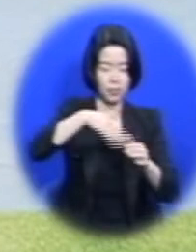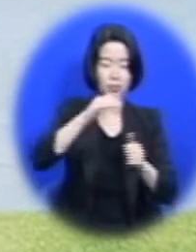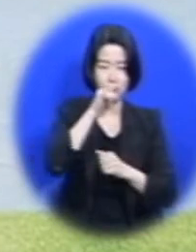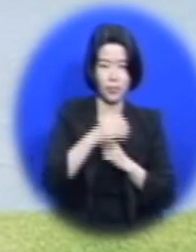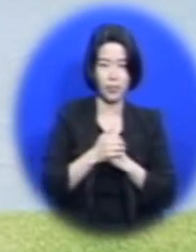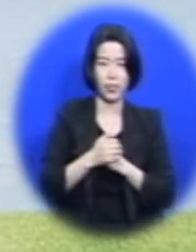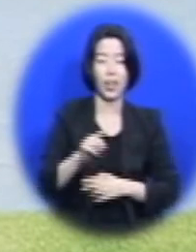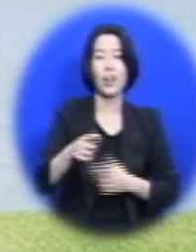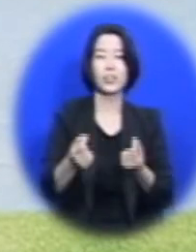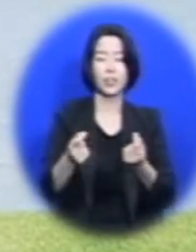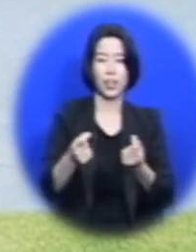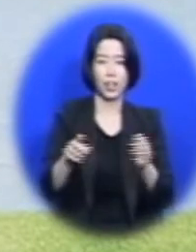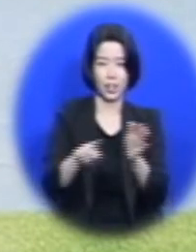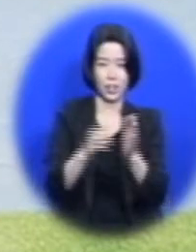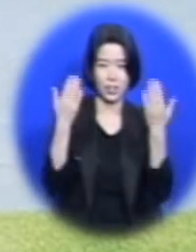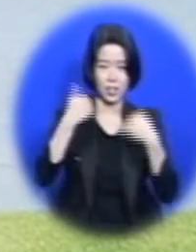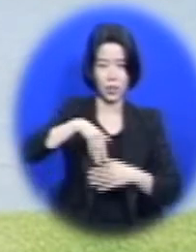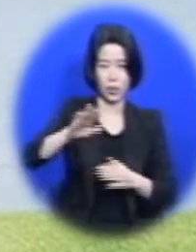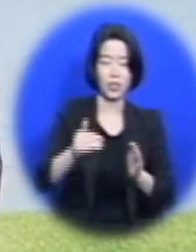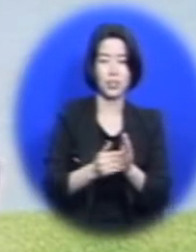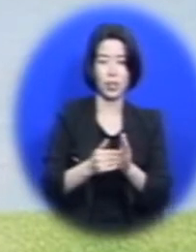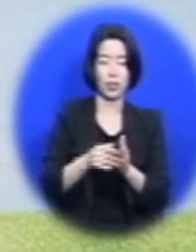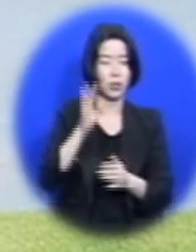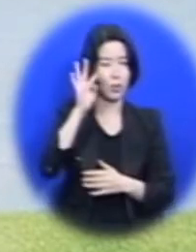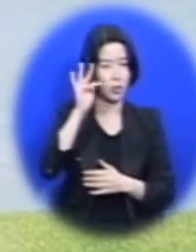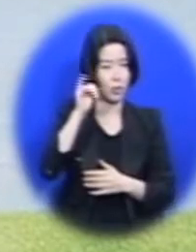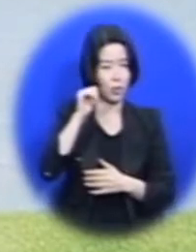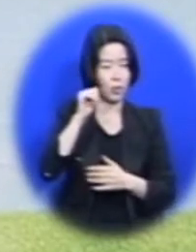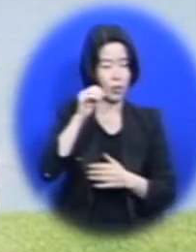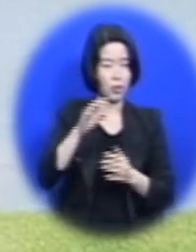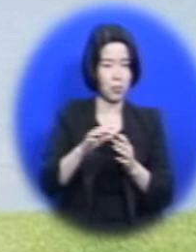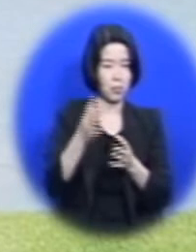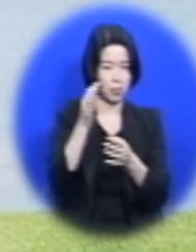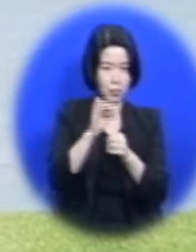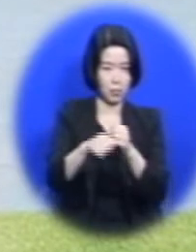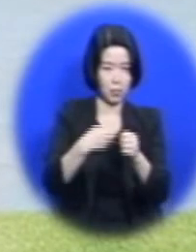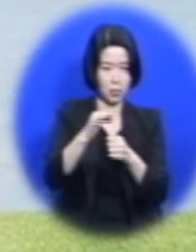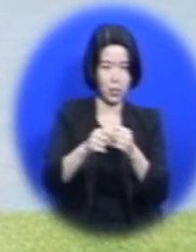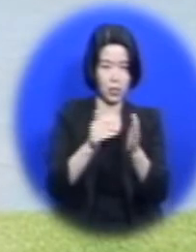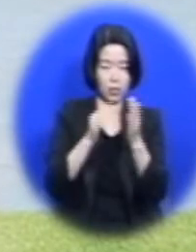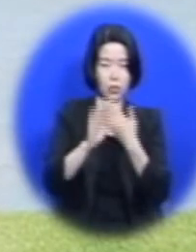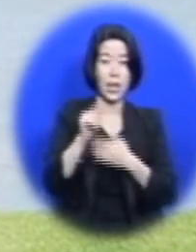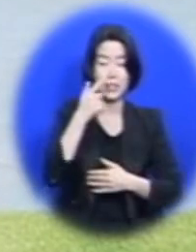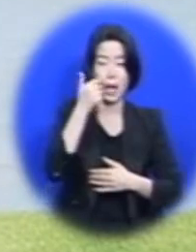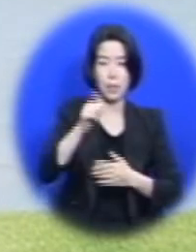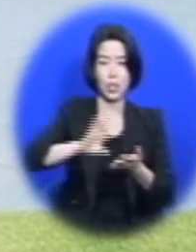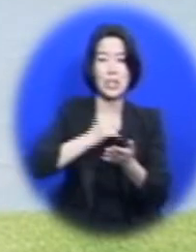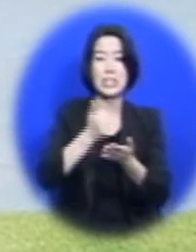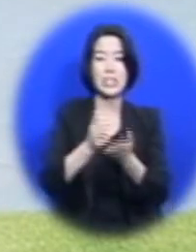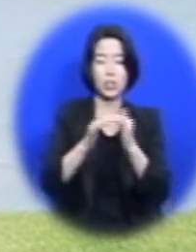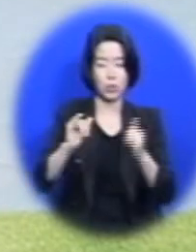그렇게 신학교를 갔습니다. 그리고 몇 년 뒤에 그 아버지도 그리스도인이 됐어요. 브라이언